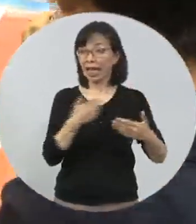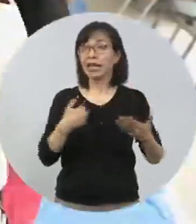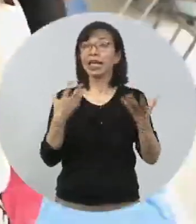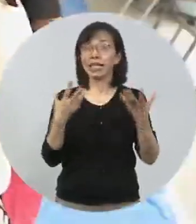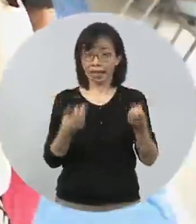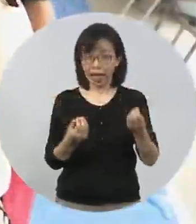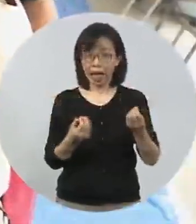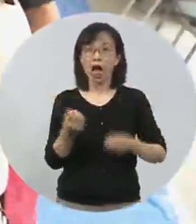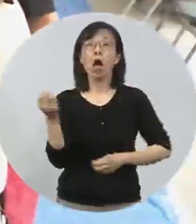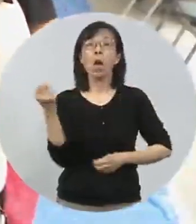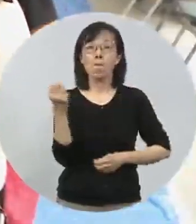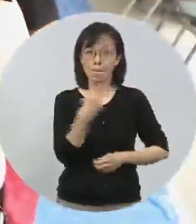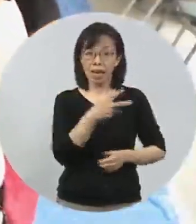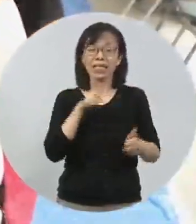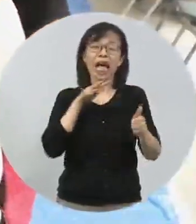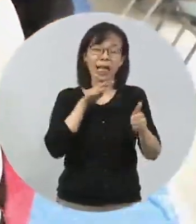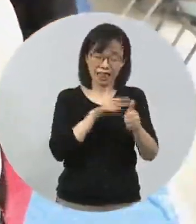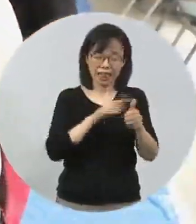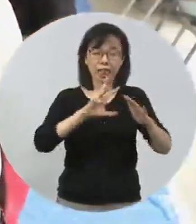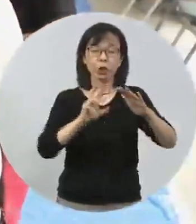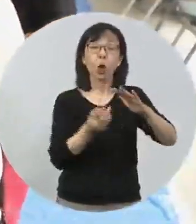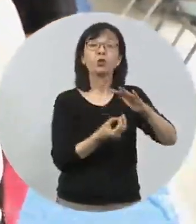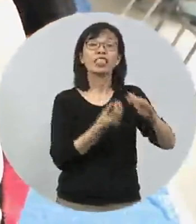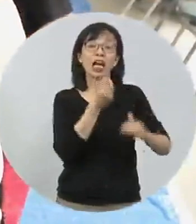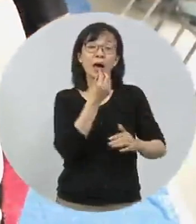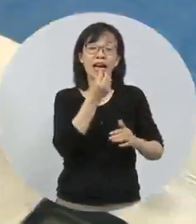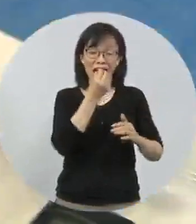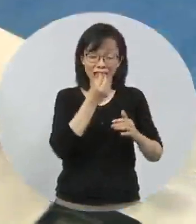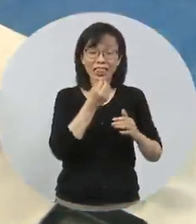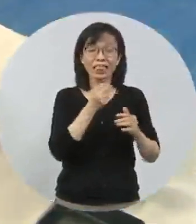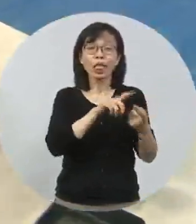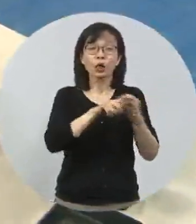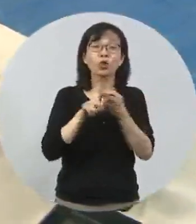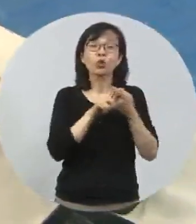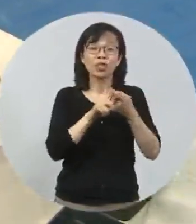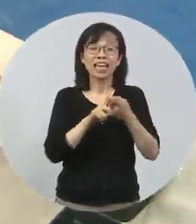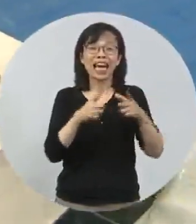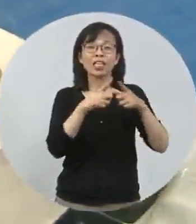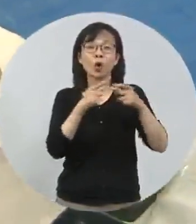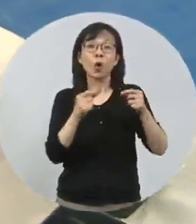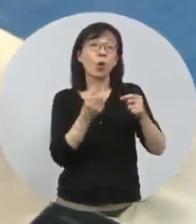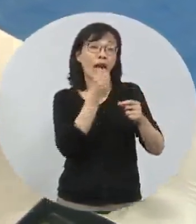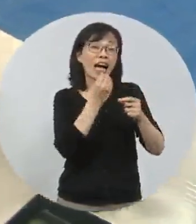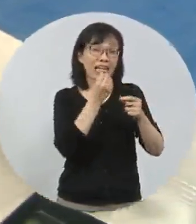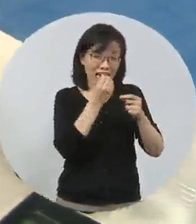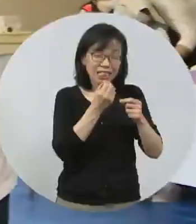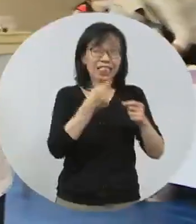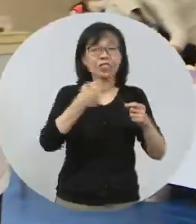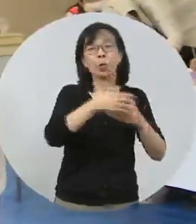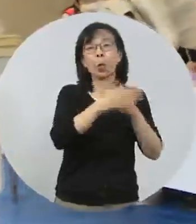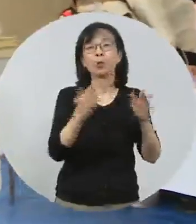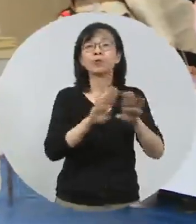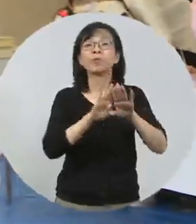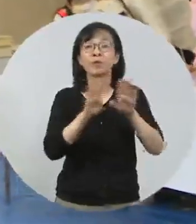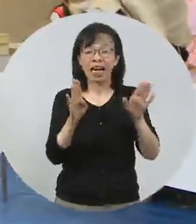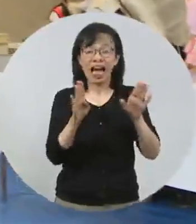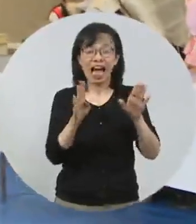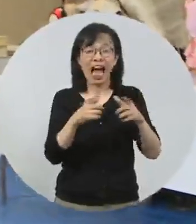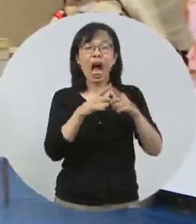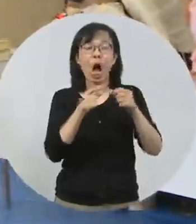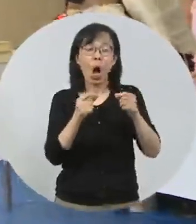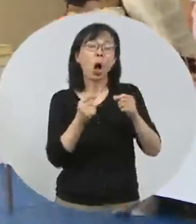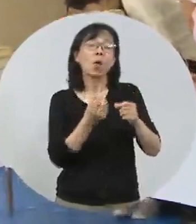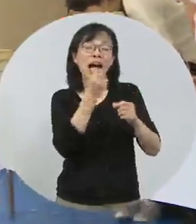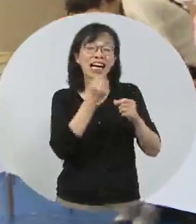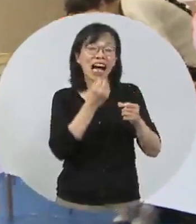また大人気の藤沢菓子組合の皆さんによる和菓子作り教室も開催され、和菓子職人の技